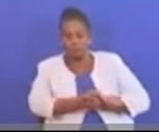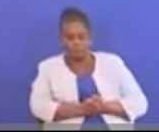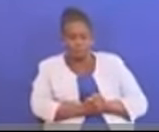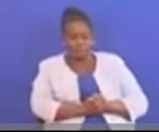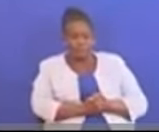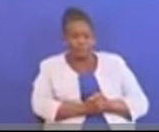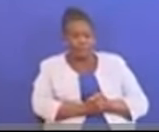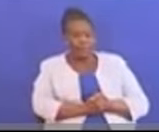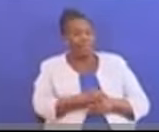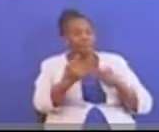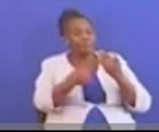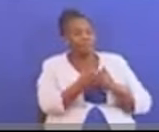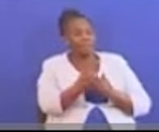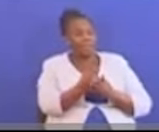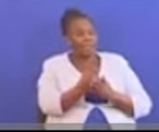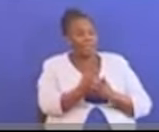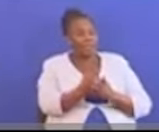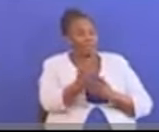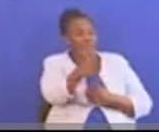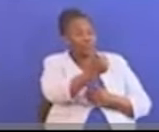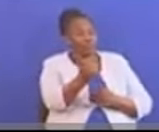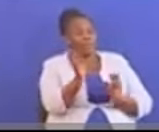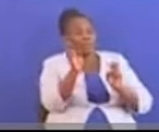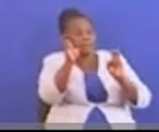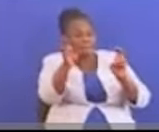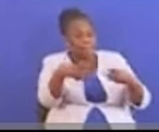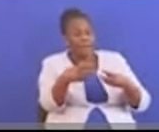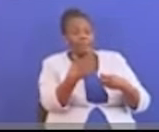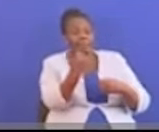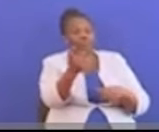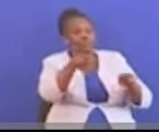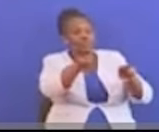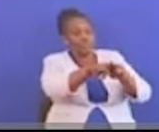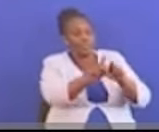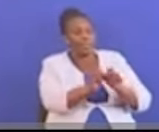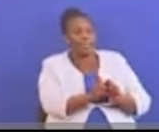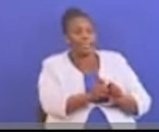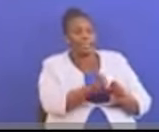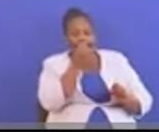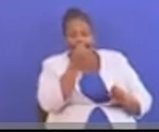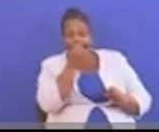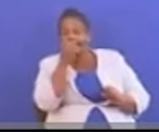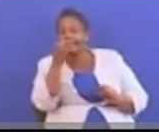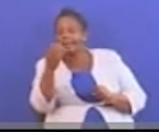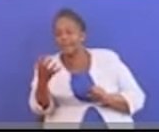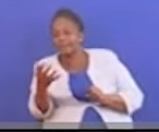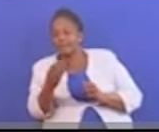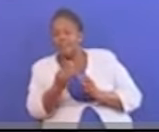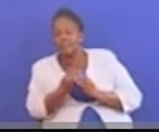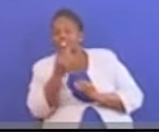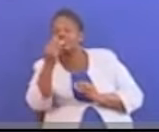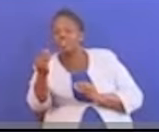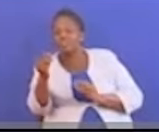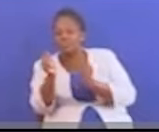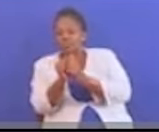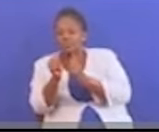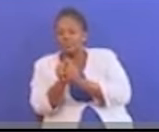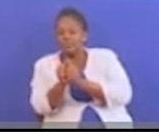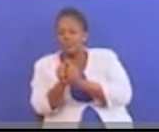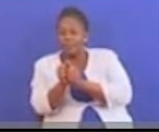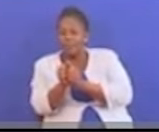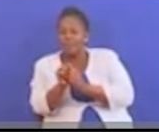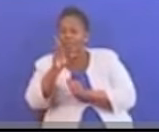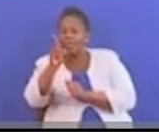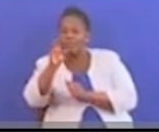ikitokea mmoja akamfanyia vitendo visivyo vya maadili kama hilo, taarifa zikipelekwa kwenye vyombo vyetu vya dola na ikapelekwa mahakamani,